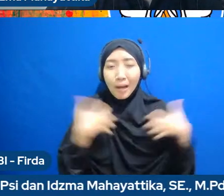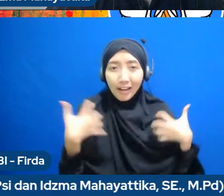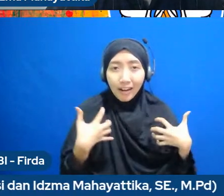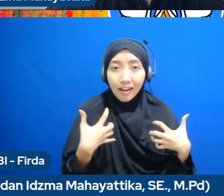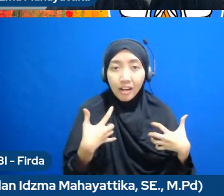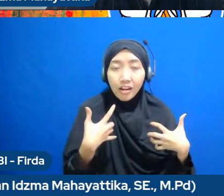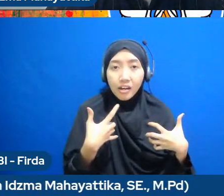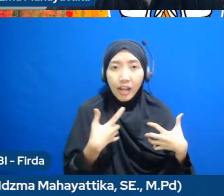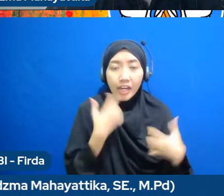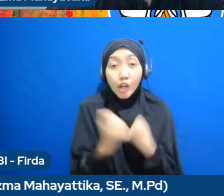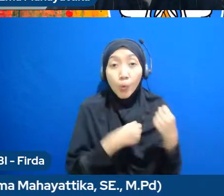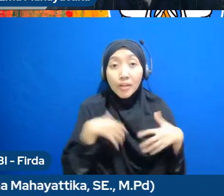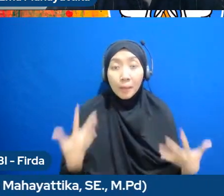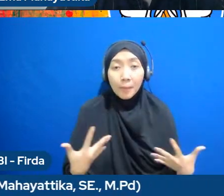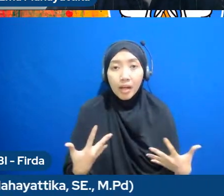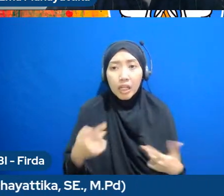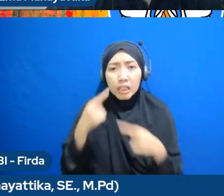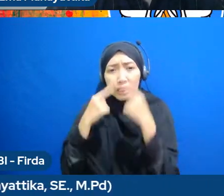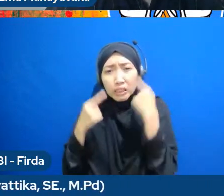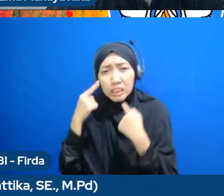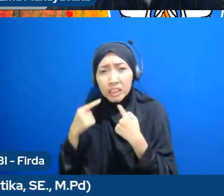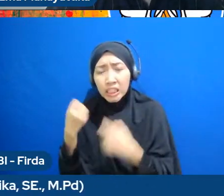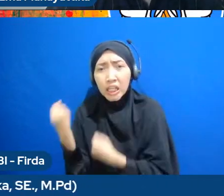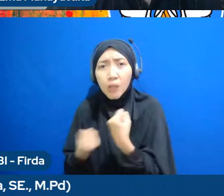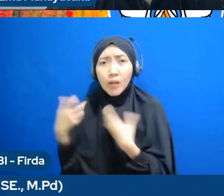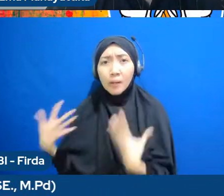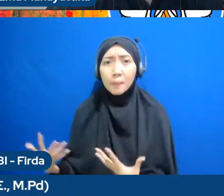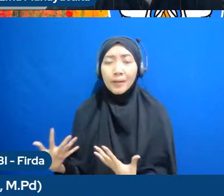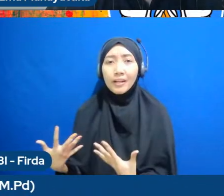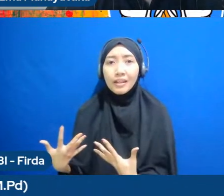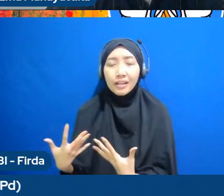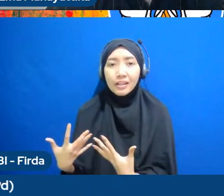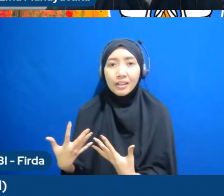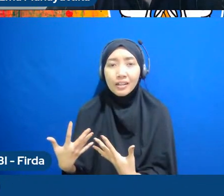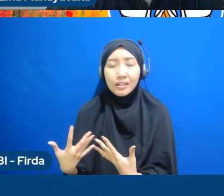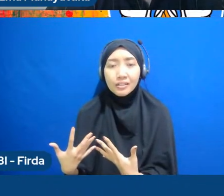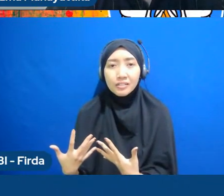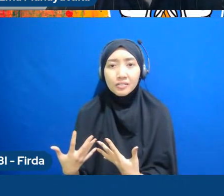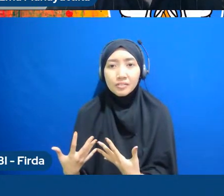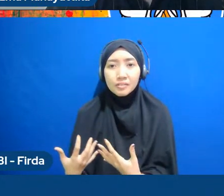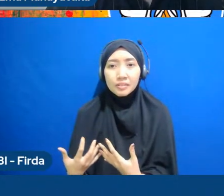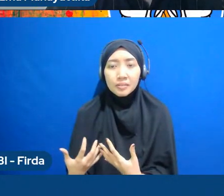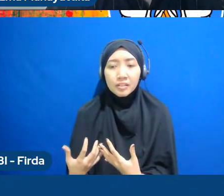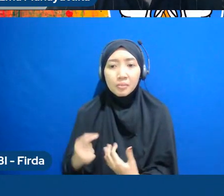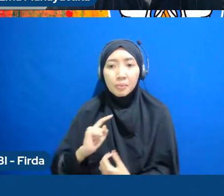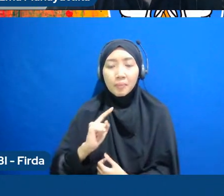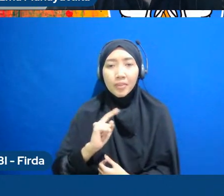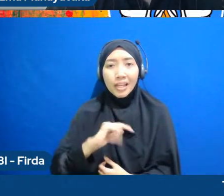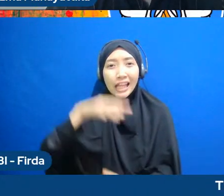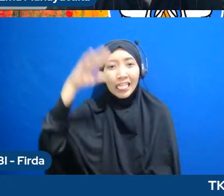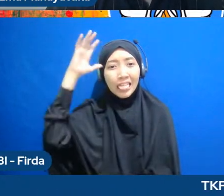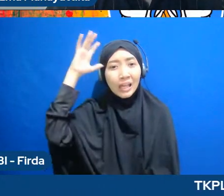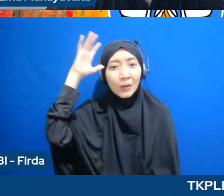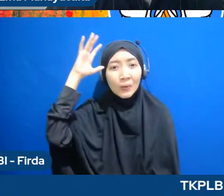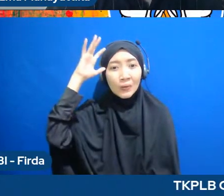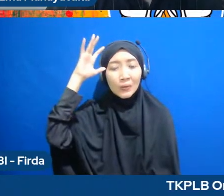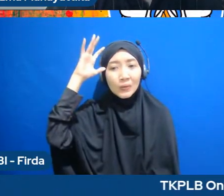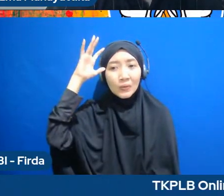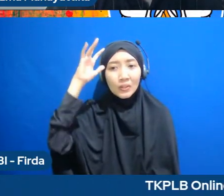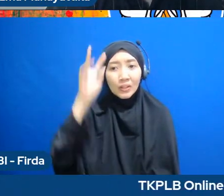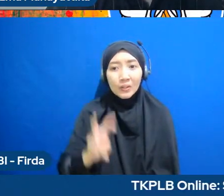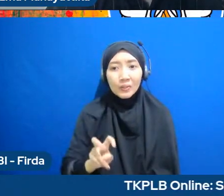itu. Ketika dia sedih, apa yang dia lakukan. Ketika dia, karena kan dia tidak tahu bagaimana